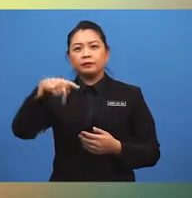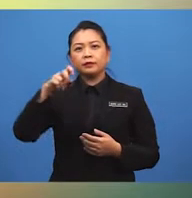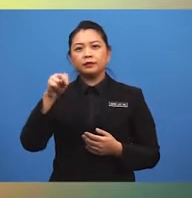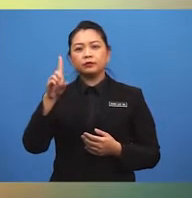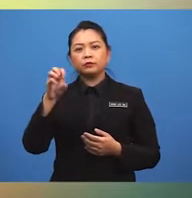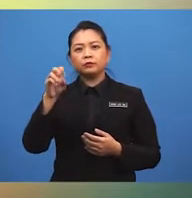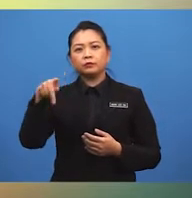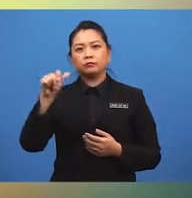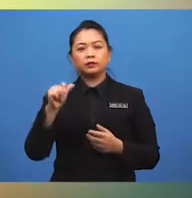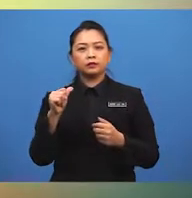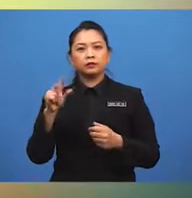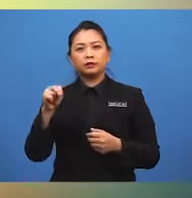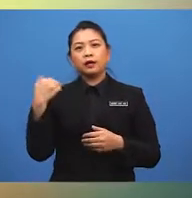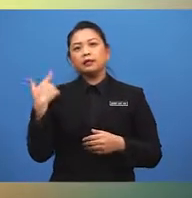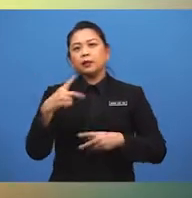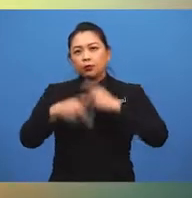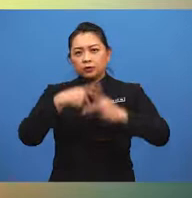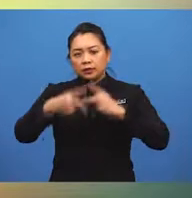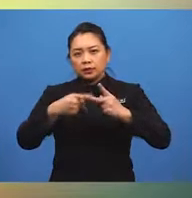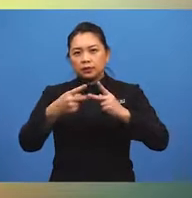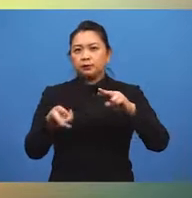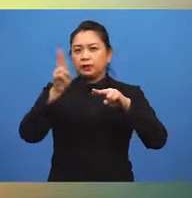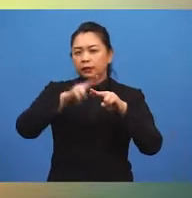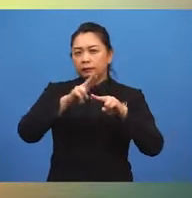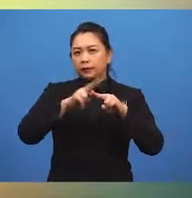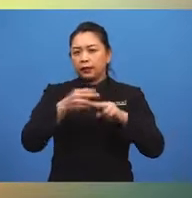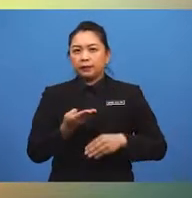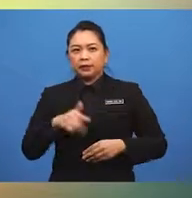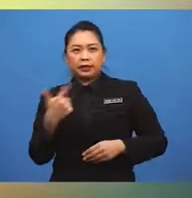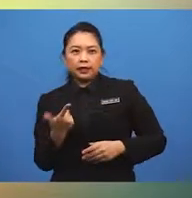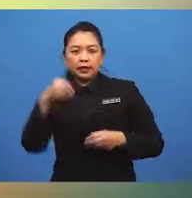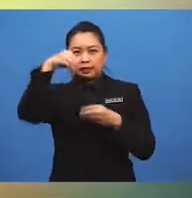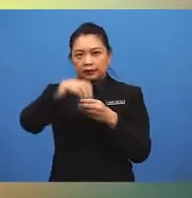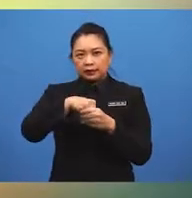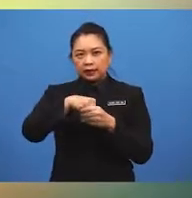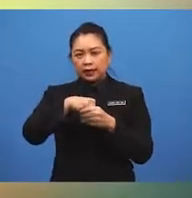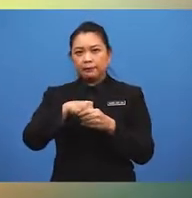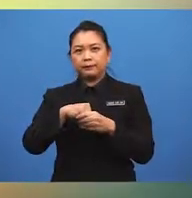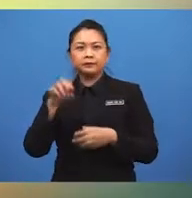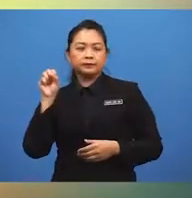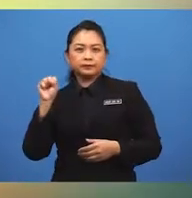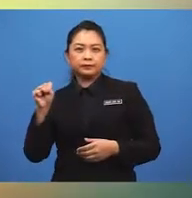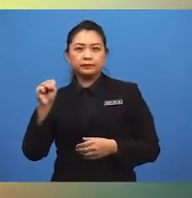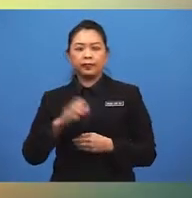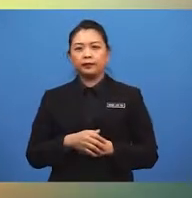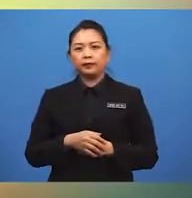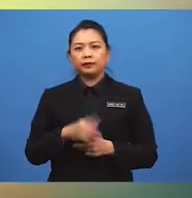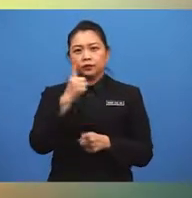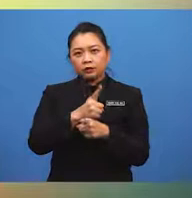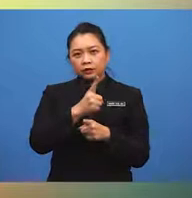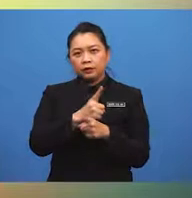Pendopan ialah proses menambahkan benda asing tertentu ke dalam kekisi hablur bahan semiconductor